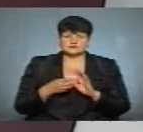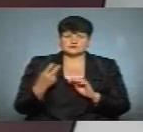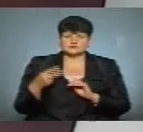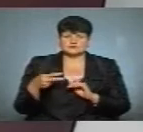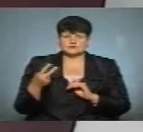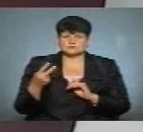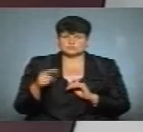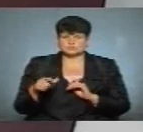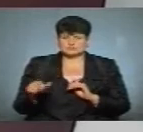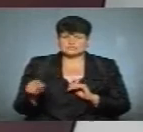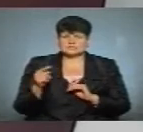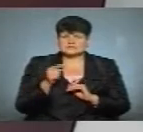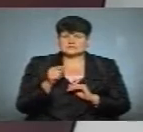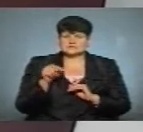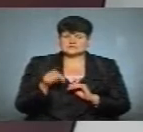2822 осіб, з них